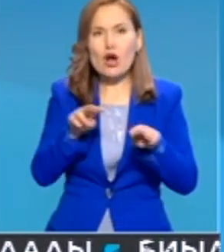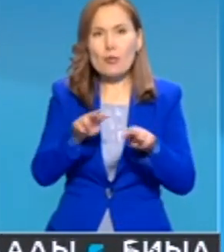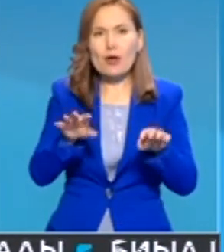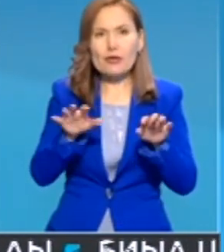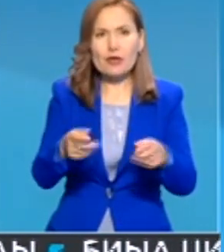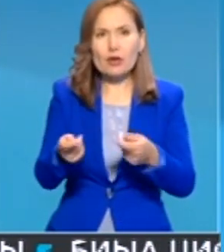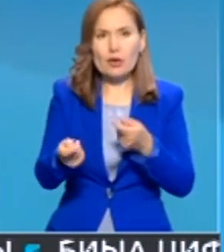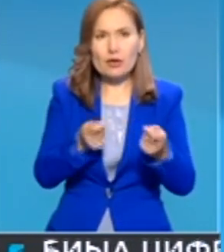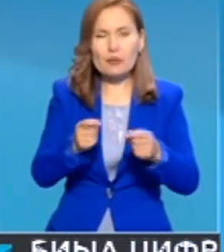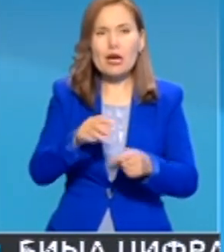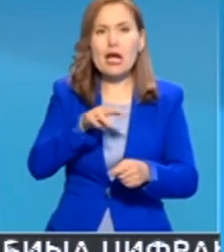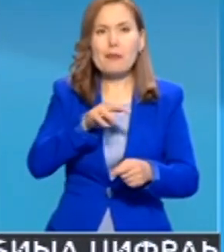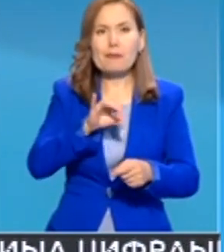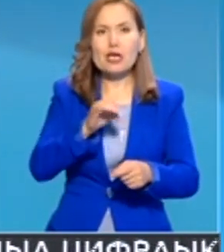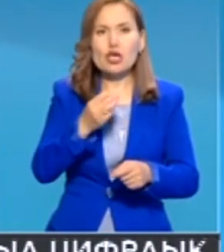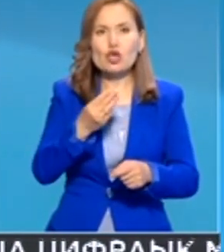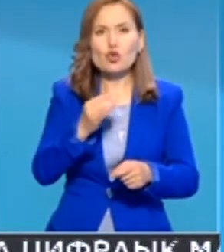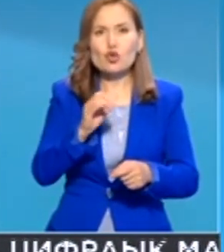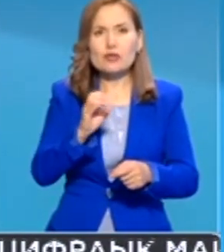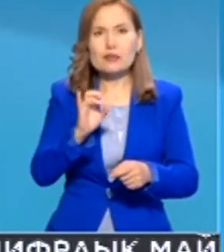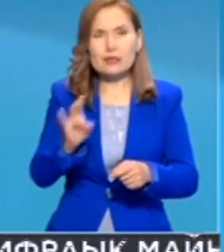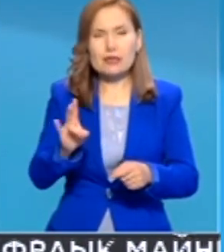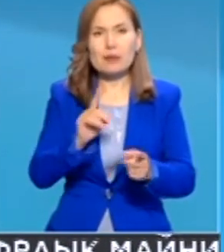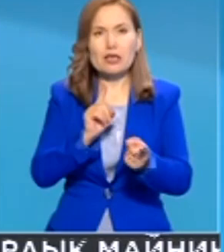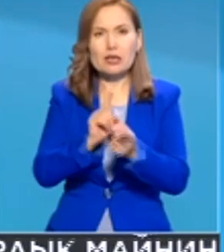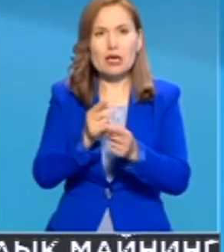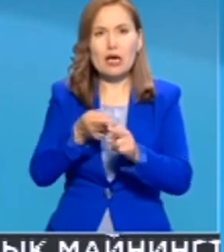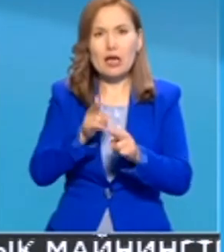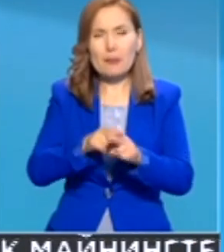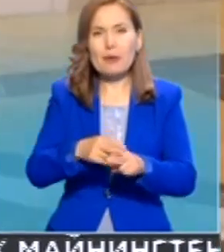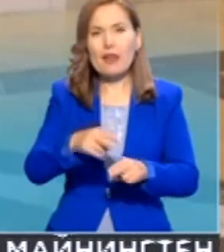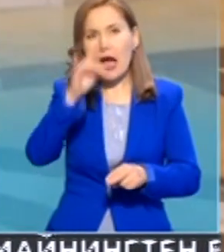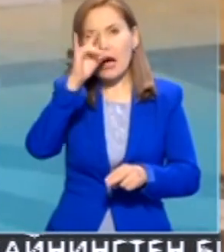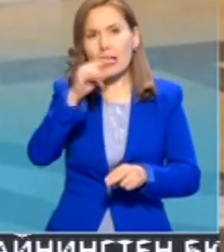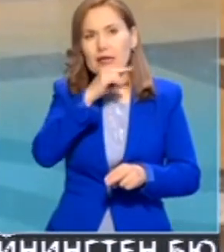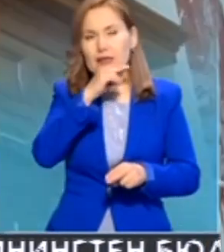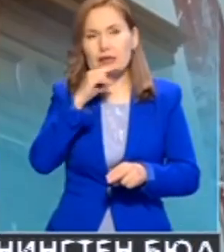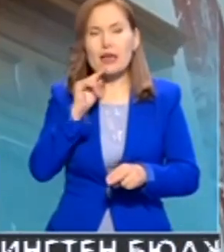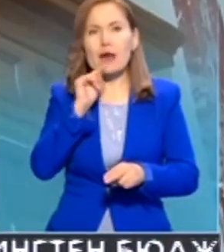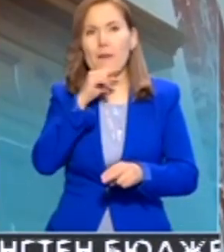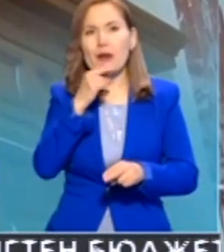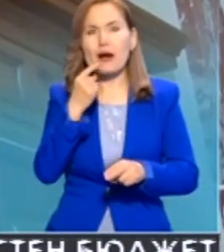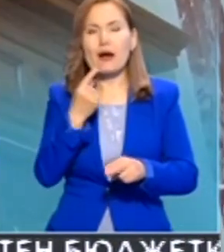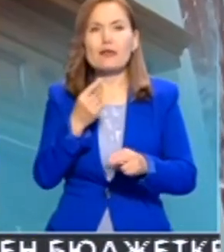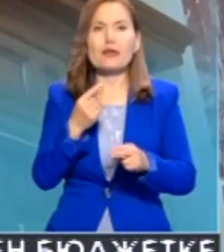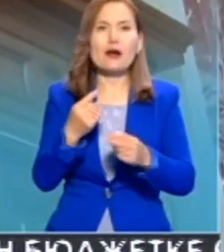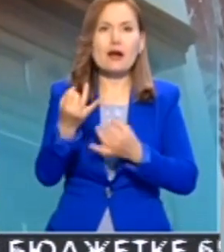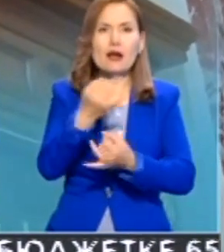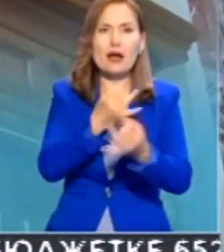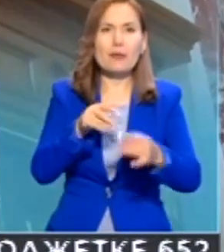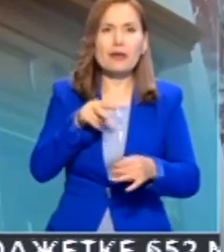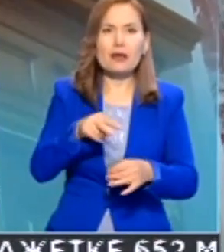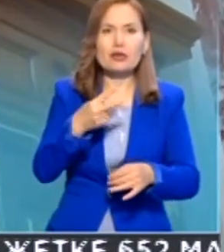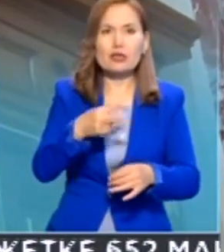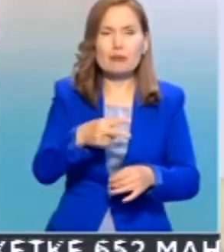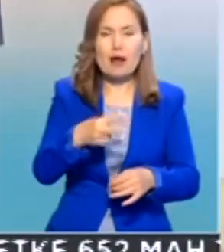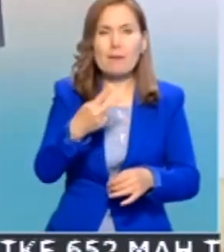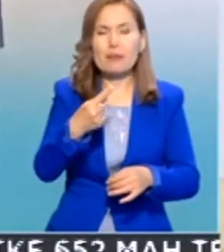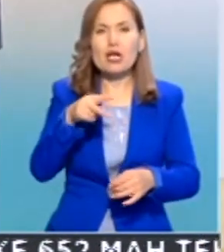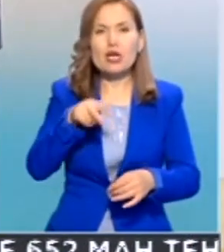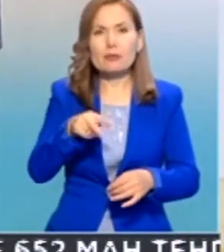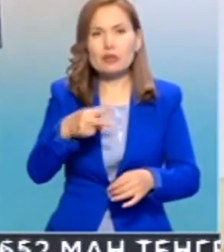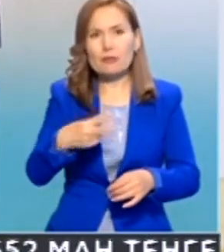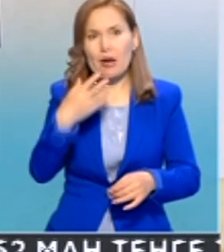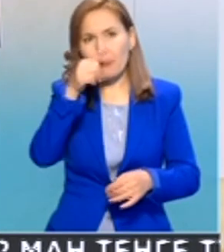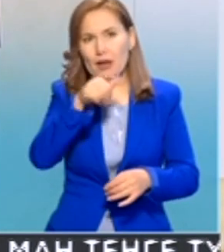төрағасы Михаил Мишустиннің кездесуінде айтылды. Екі ел арасындағы экономикалық қатынастың 2021-2025 жылдарға арналған кешенді